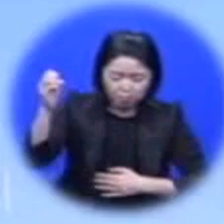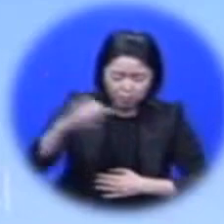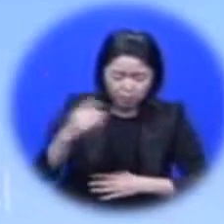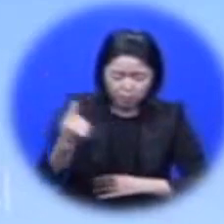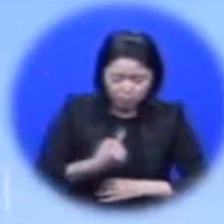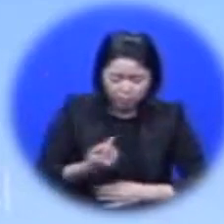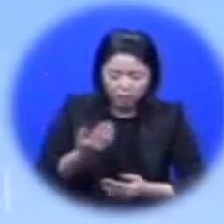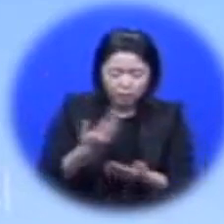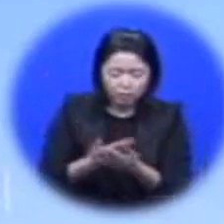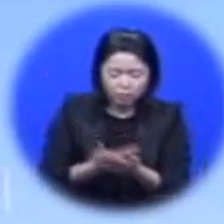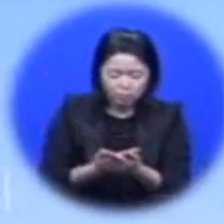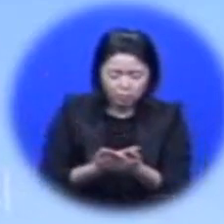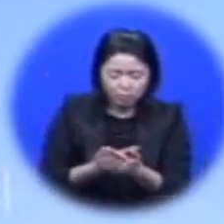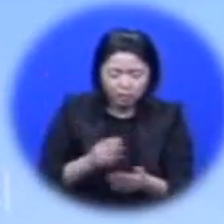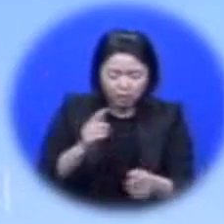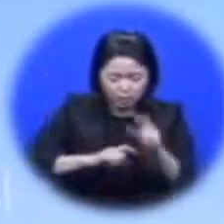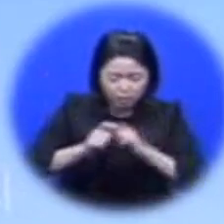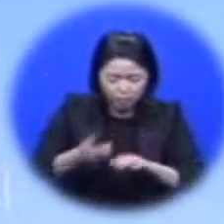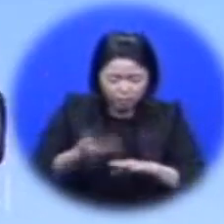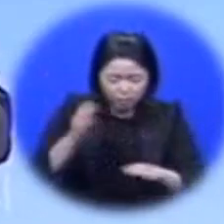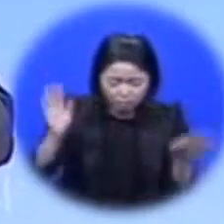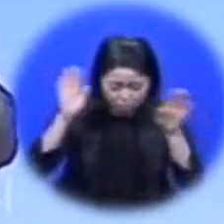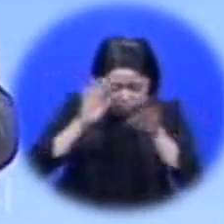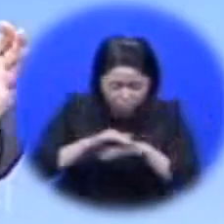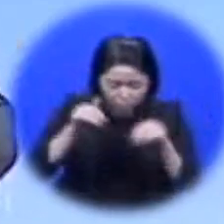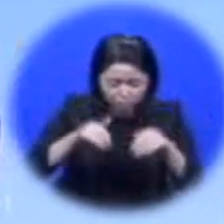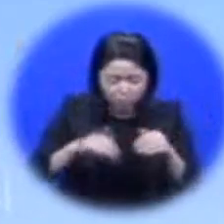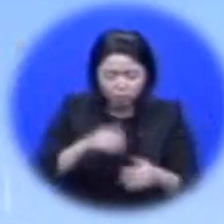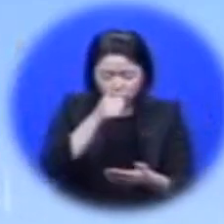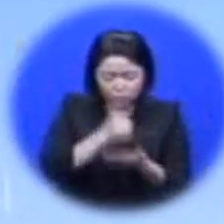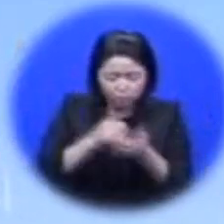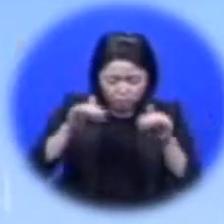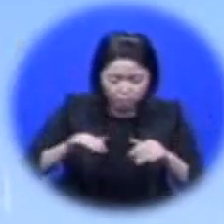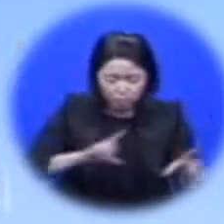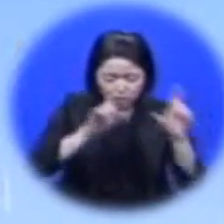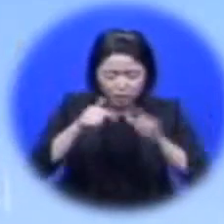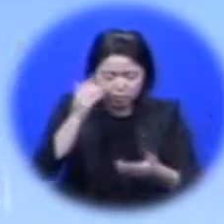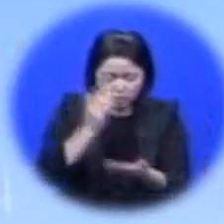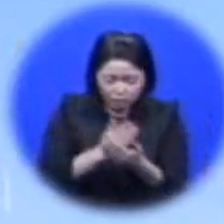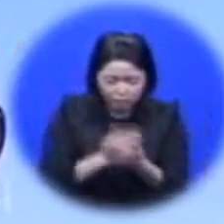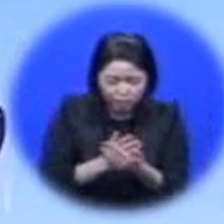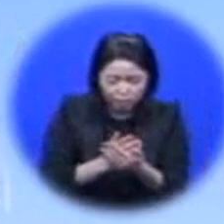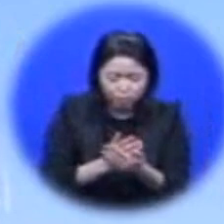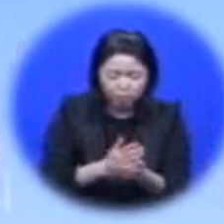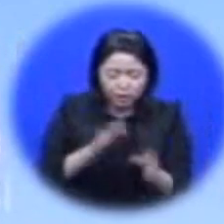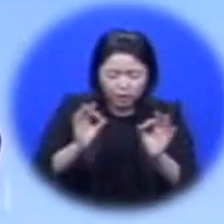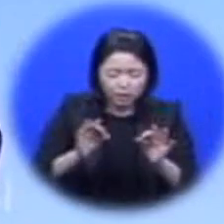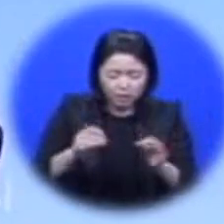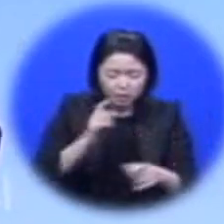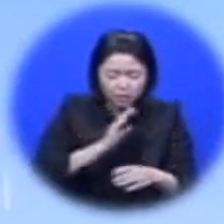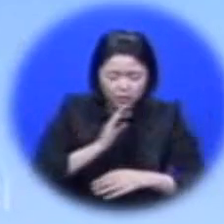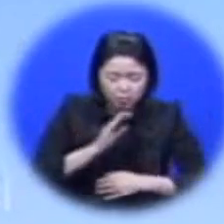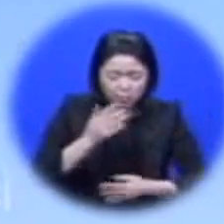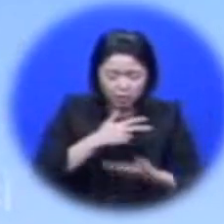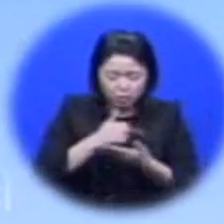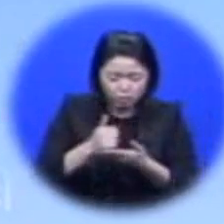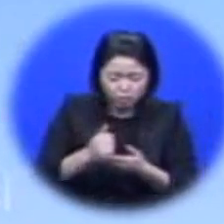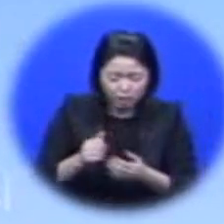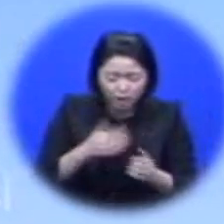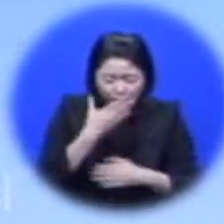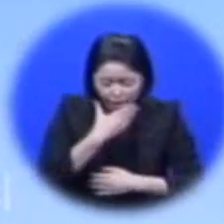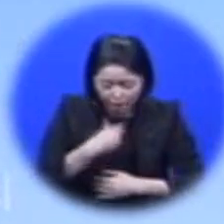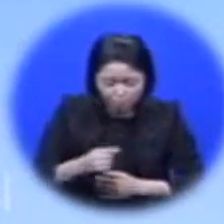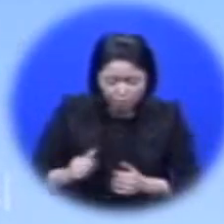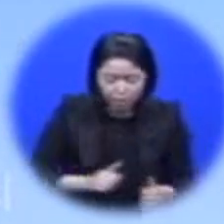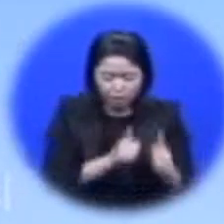주소서. 더 이상 어둠의 종, 죄의 종으로 살지 않게 하시고 이제는 정말 주님과 행복하게